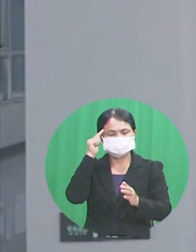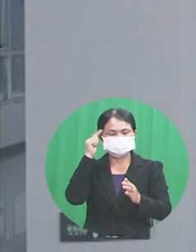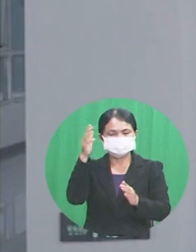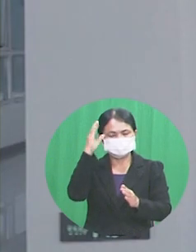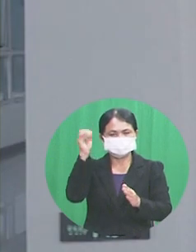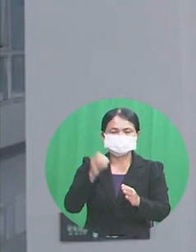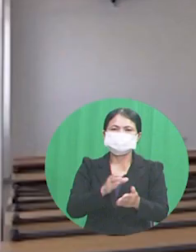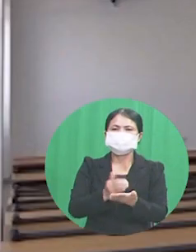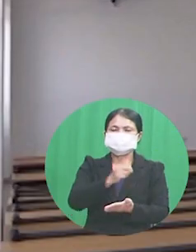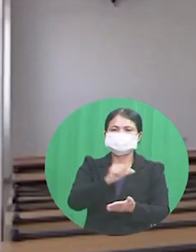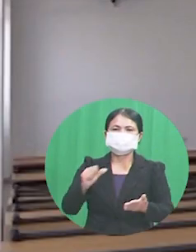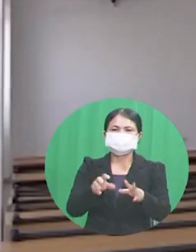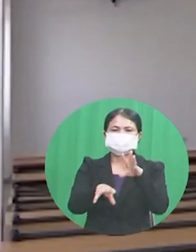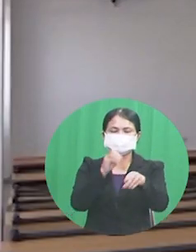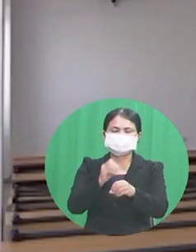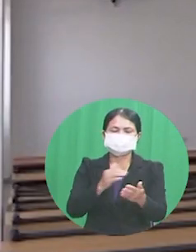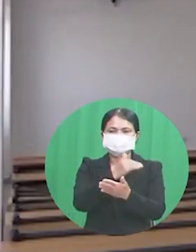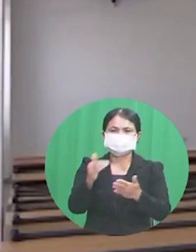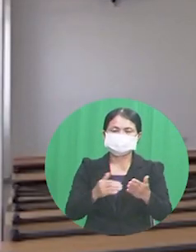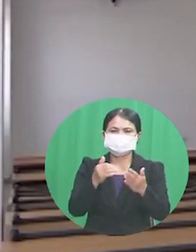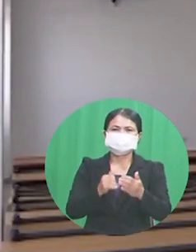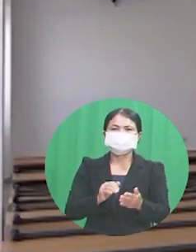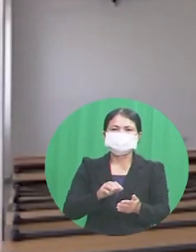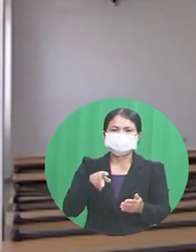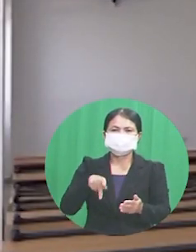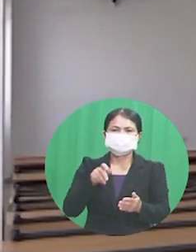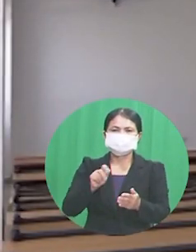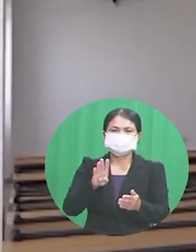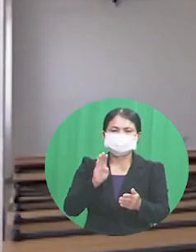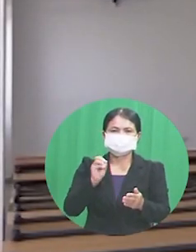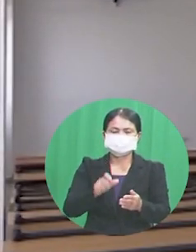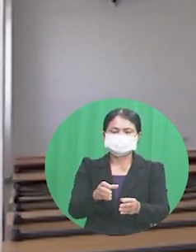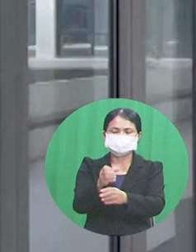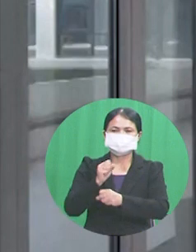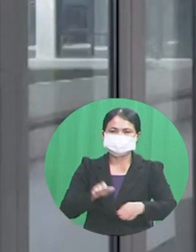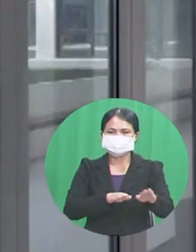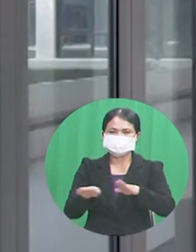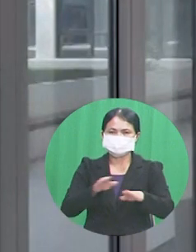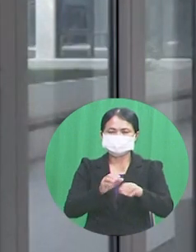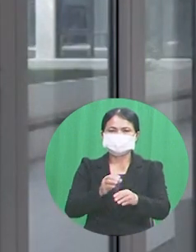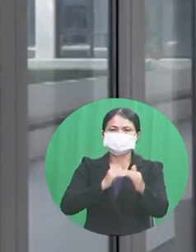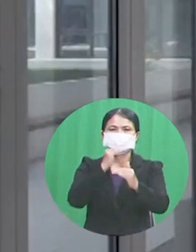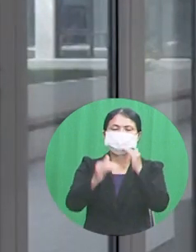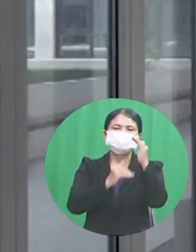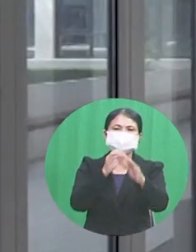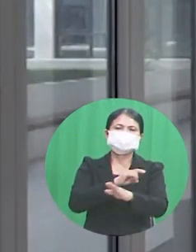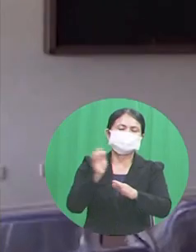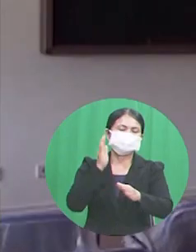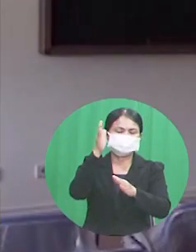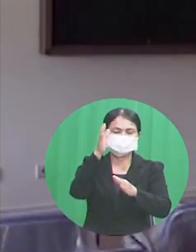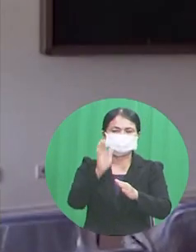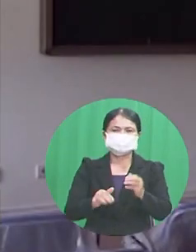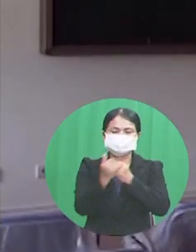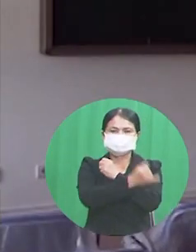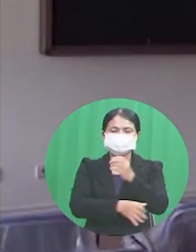រាប់ម៉ឺននាក់ដែលកំពុងសិក្សានៅសាកលវិទ្យាល័យកាប៊ុលនឹងក្លាយជាកម្លាំងចលករសម្រាប់ការអភិវឌ្ឍនាពេលអនាគតរបស់